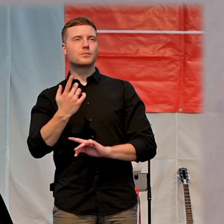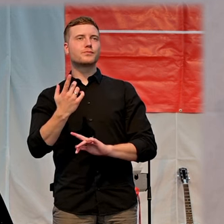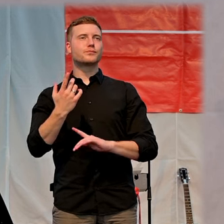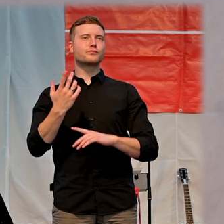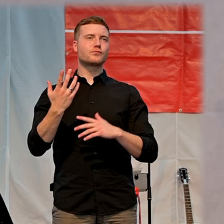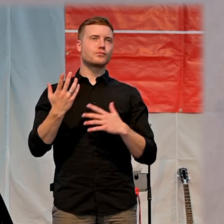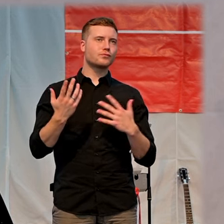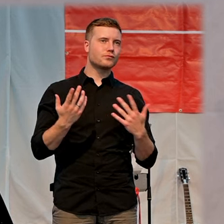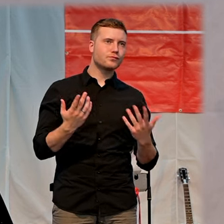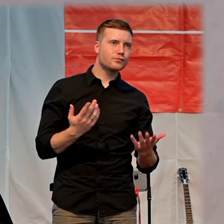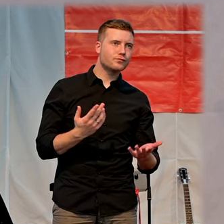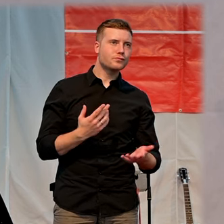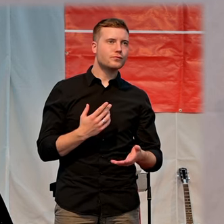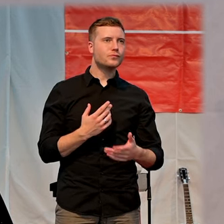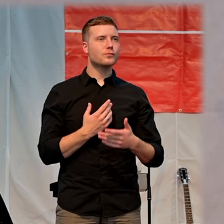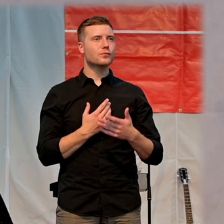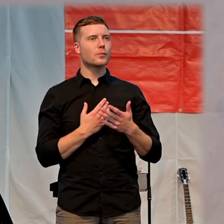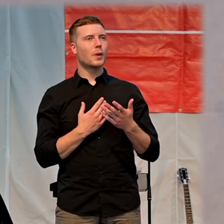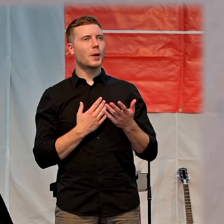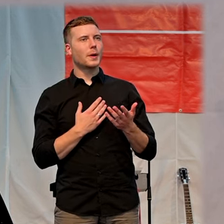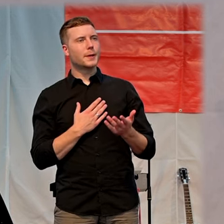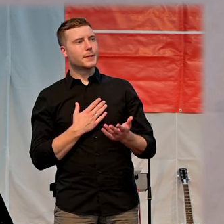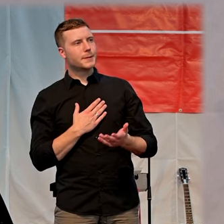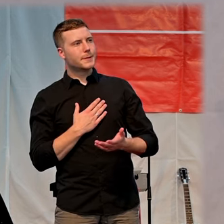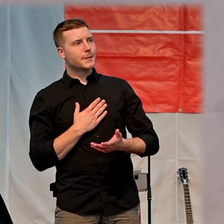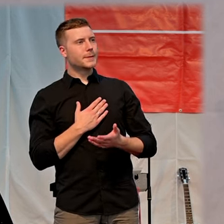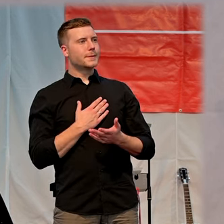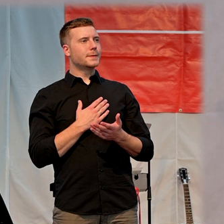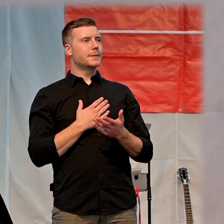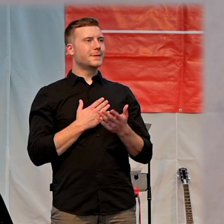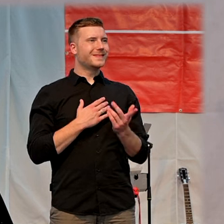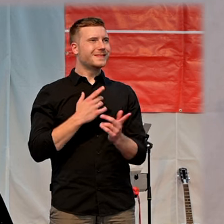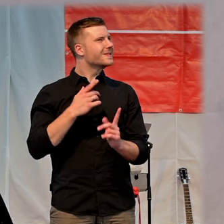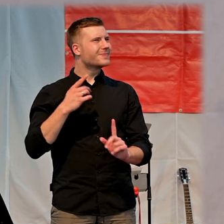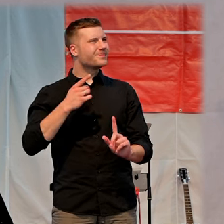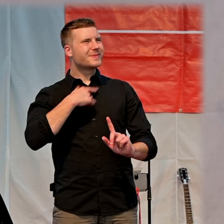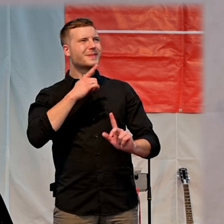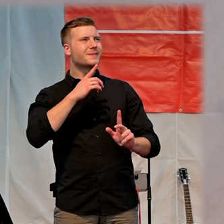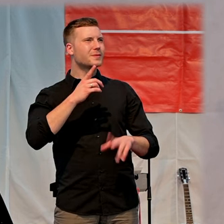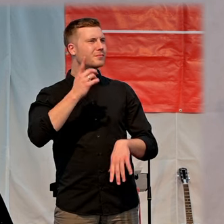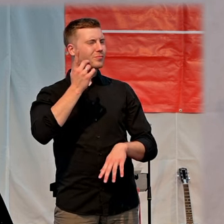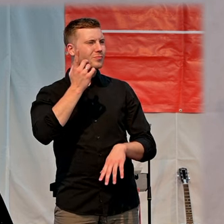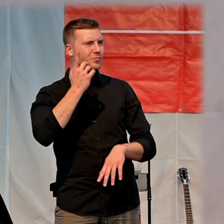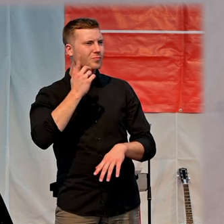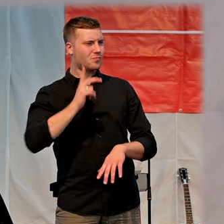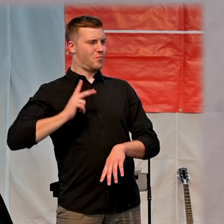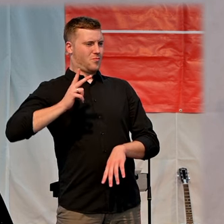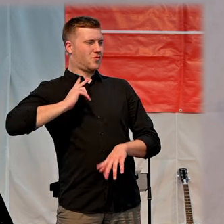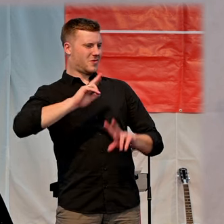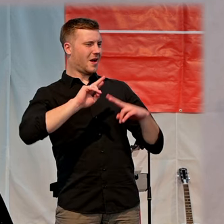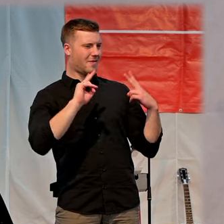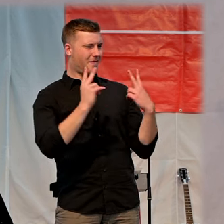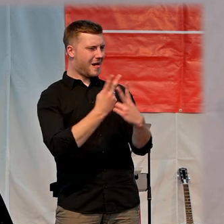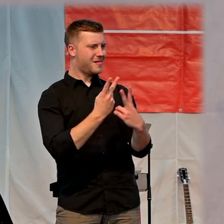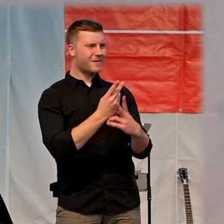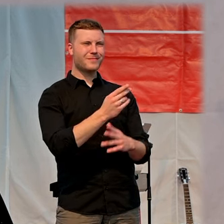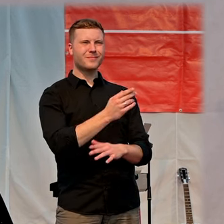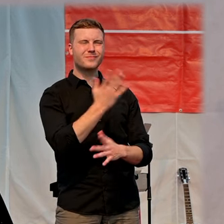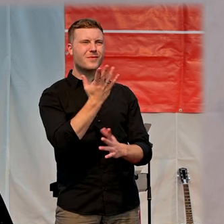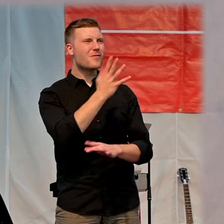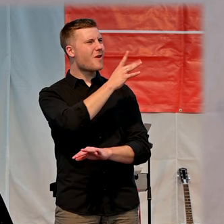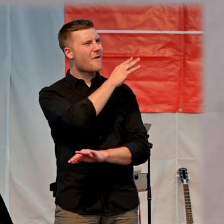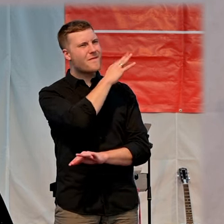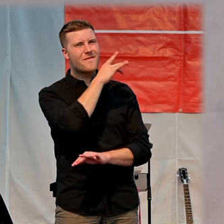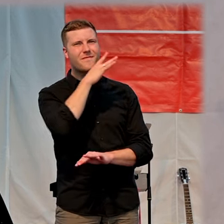der modernen, sogenannten Moderne, zu viel ohne Gott machen. Ich will mal ein paar Namen nennen. Max